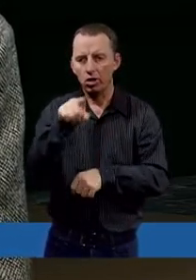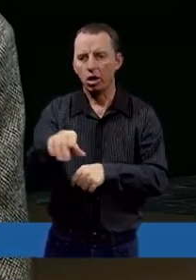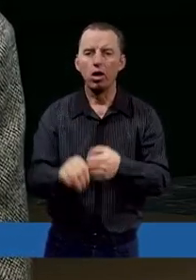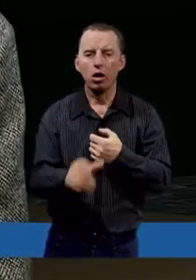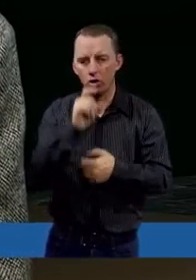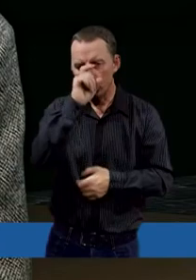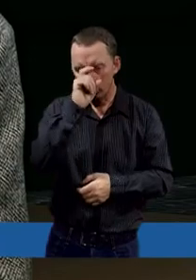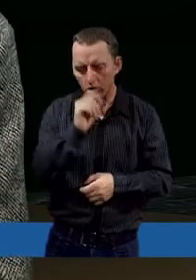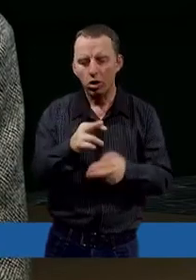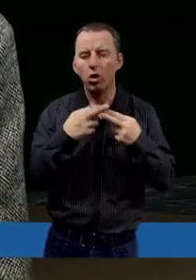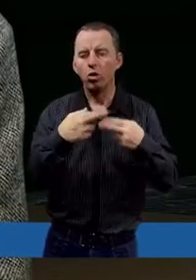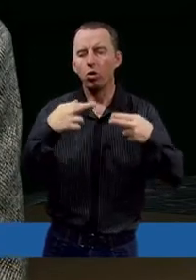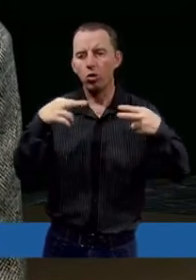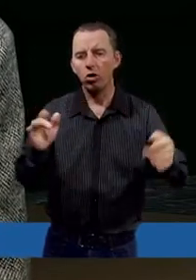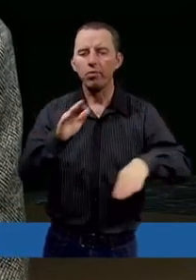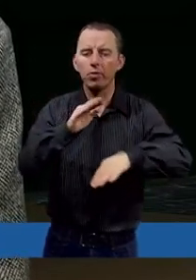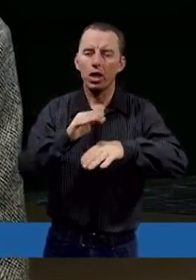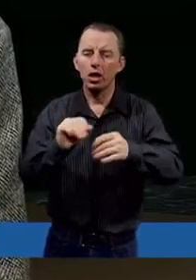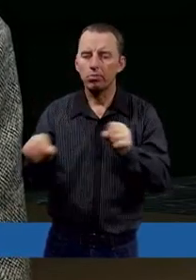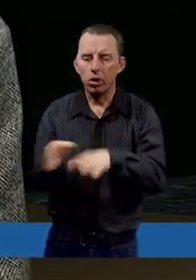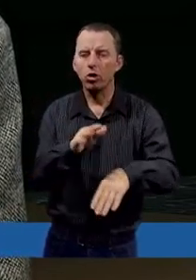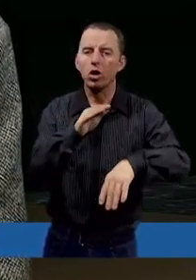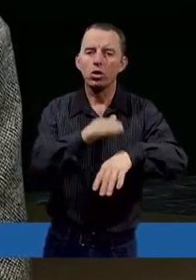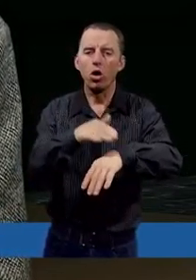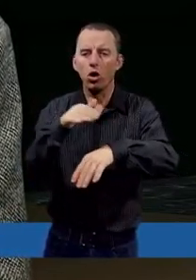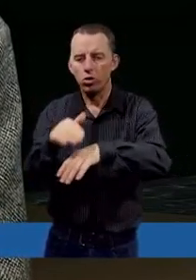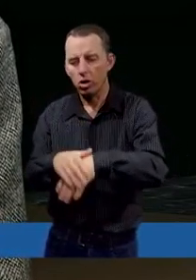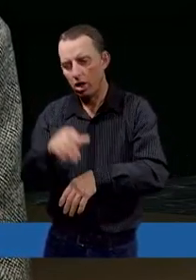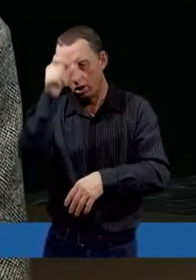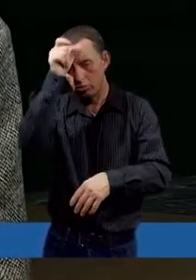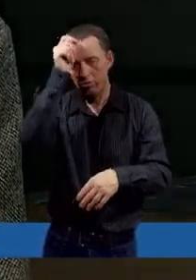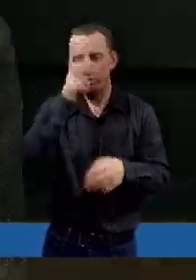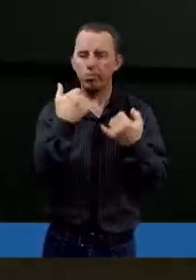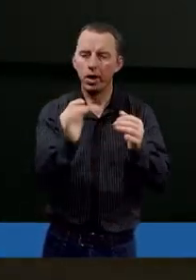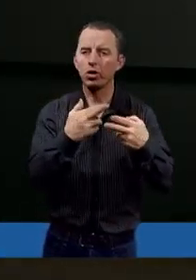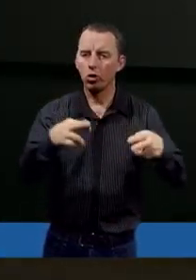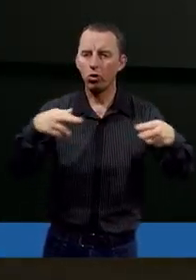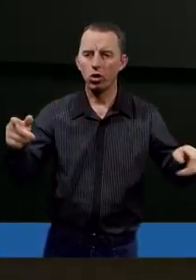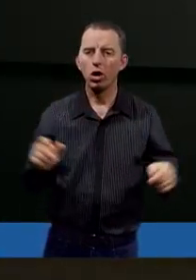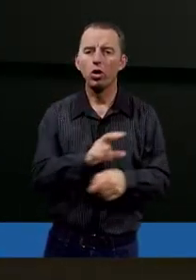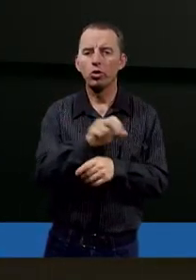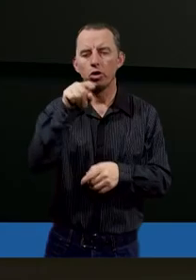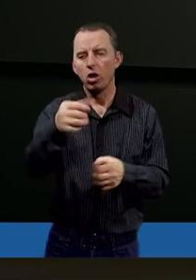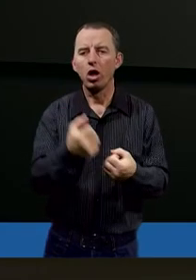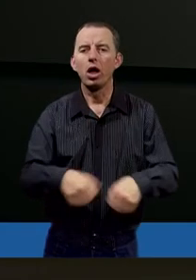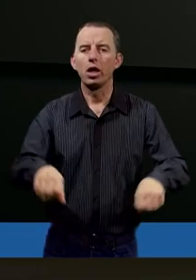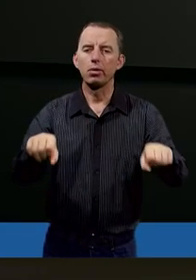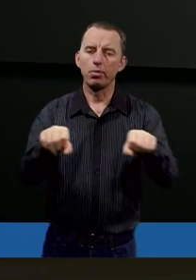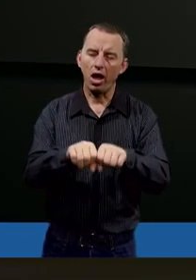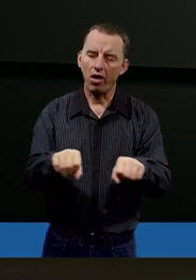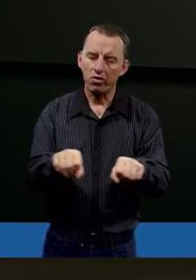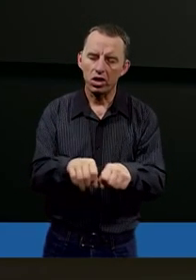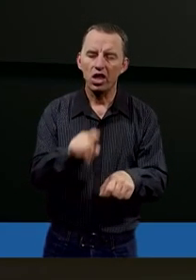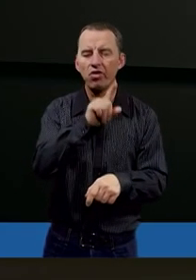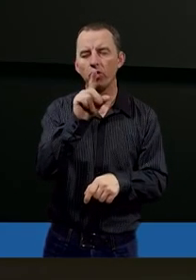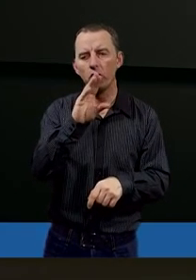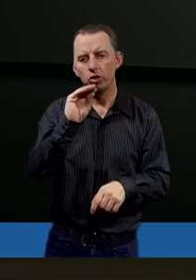zła na różne sposoby dotyka ludzi w bardzo różny sposób. Ale czy to jest sprawiedliwe,